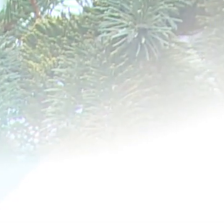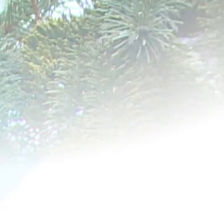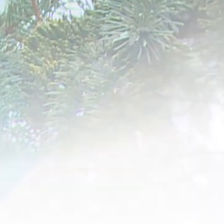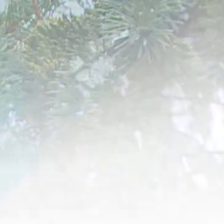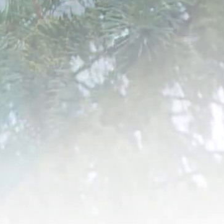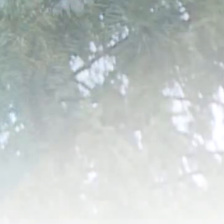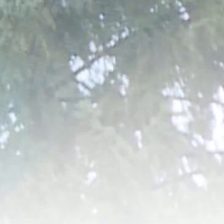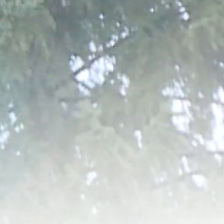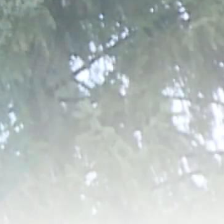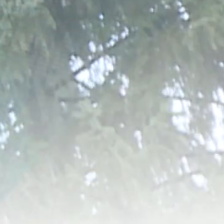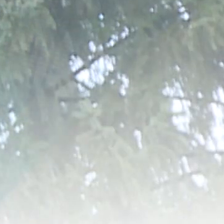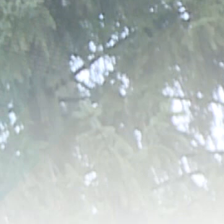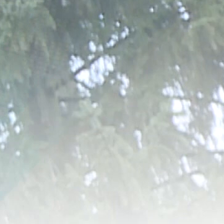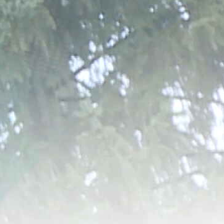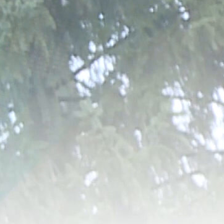4:56, заход у